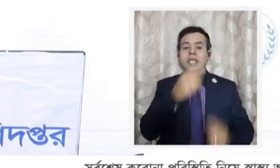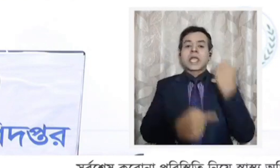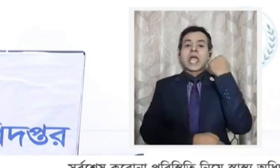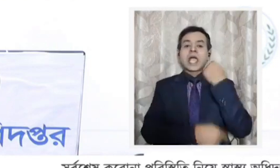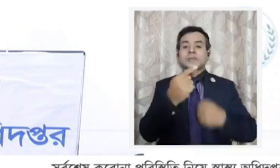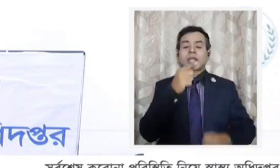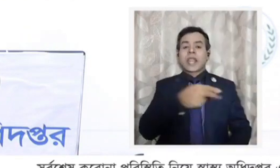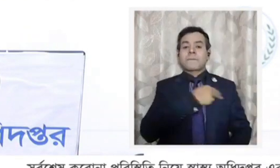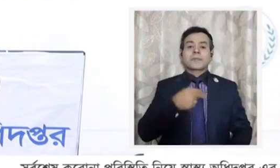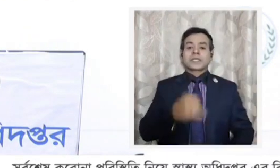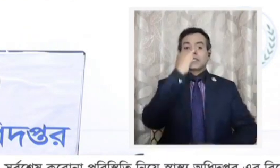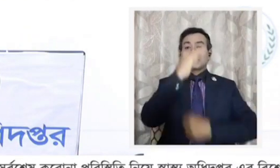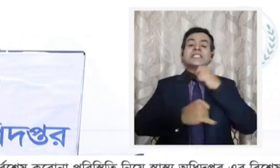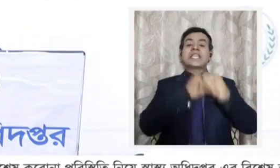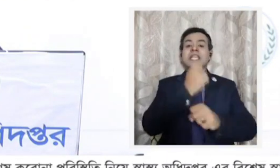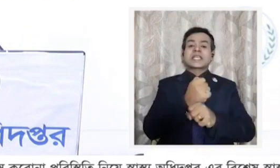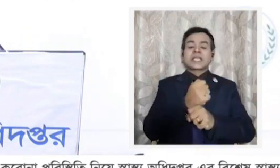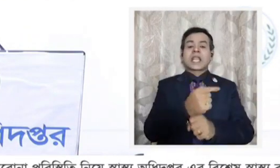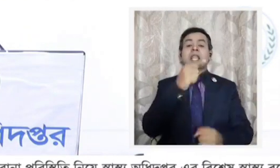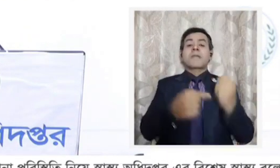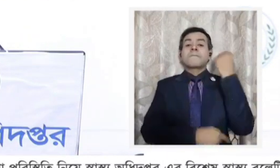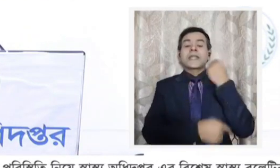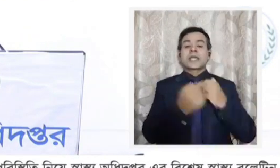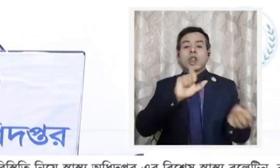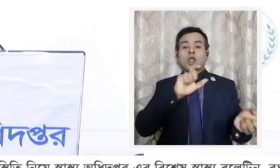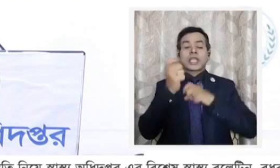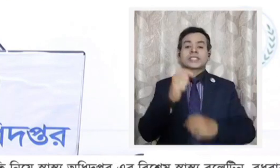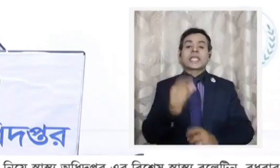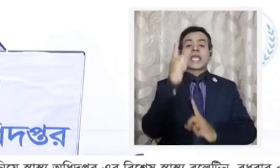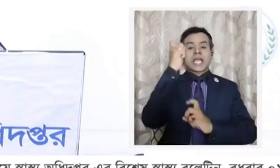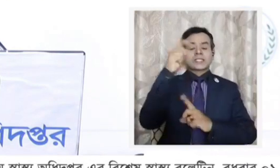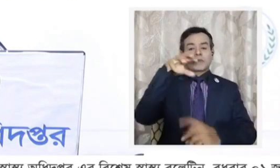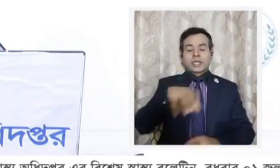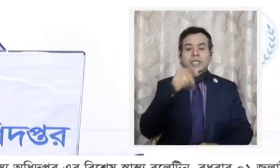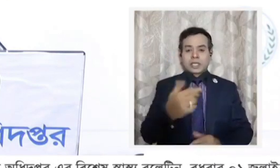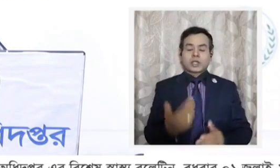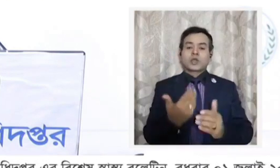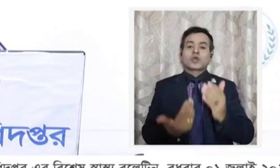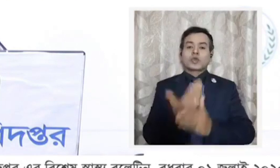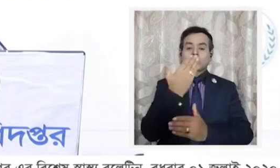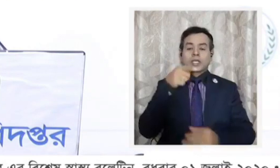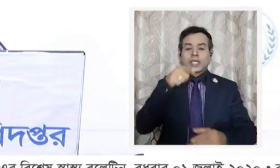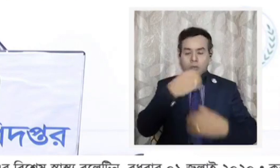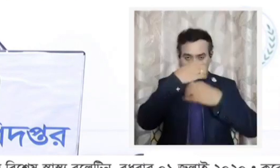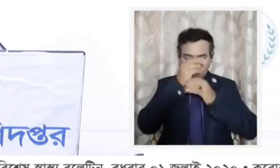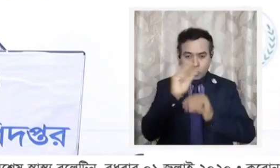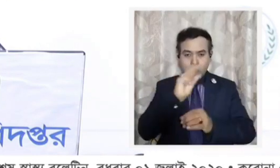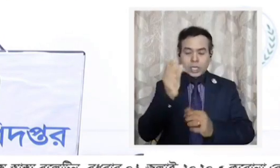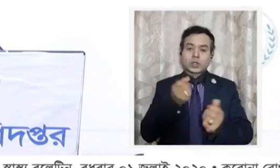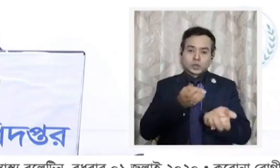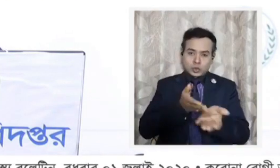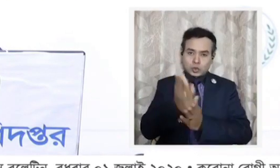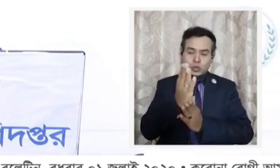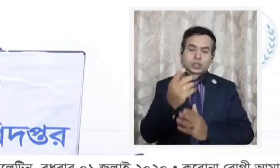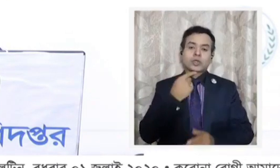নতুন যে পরীক্ষাগারটি সংযুক্ত হয়েছে সেটি একটি বেসরকারি মেডিকেল কলেজ, ইন্টারন্যাশনাল মেডিকেল কলেজ গাজীপুর।